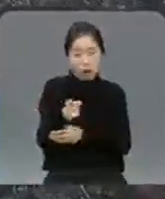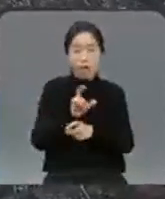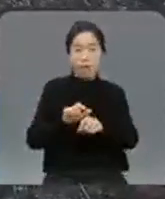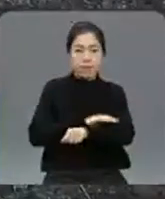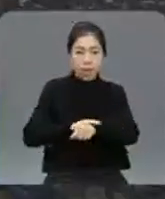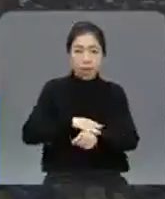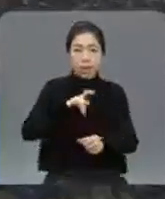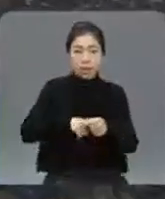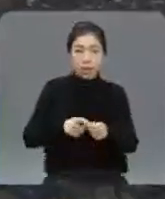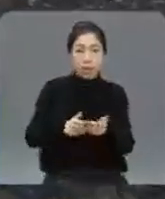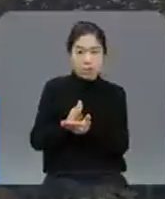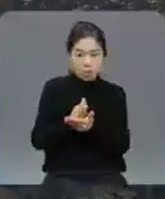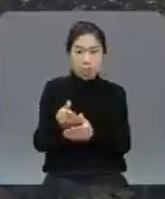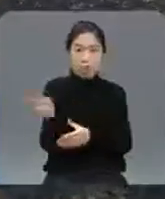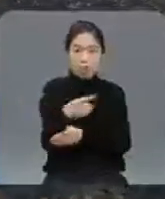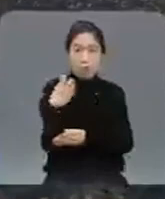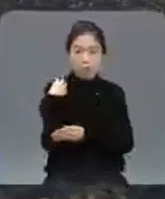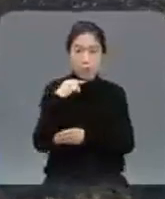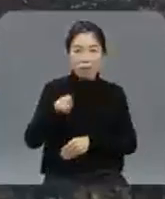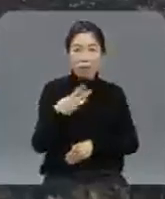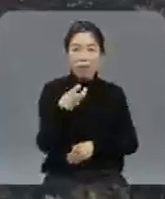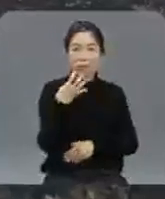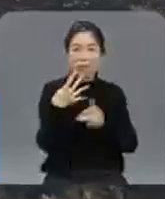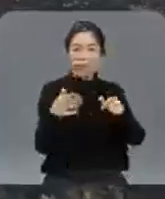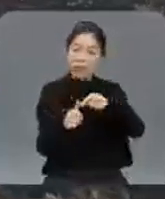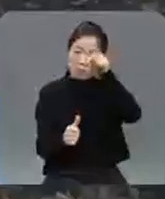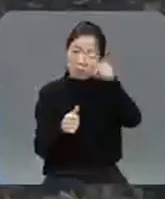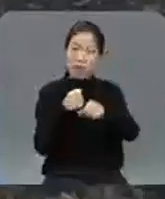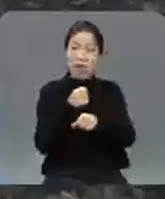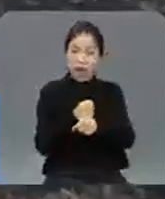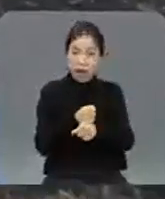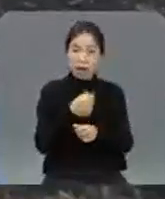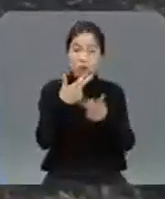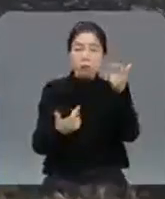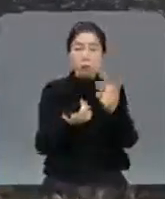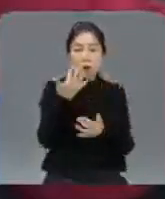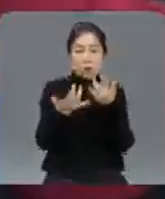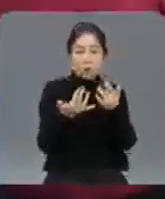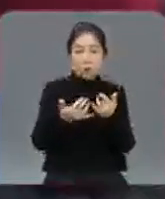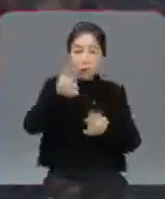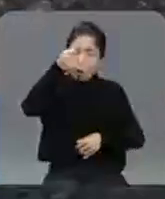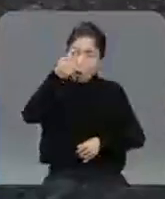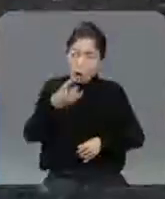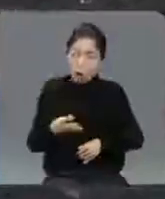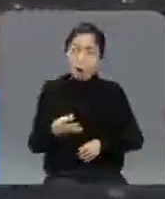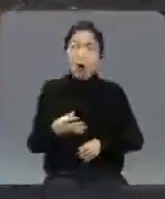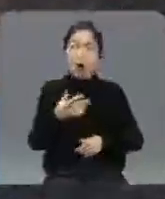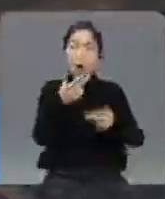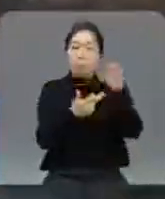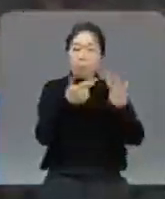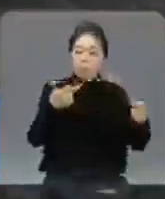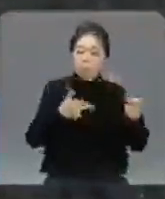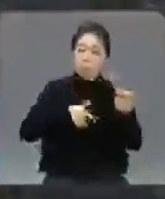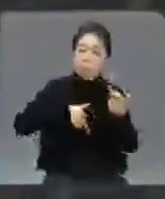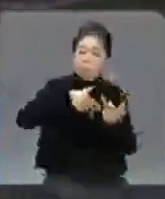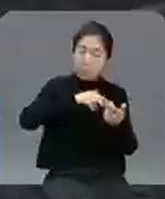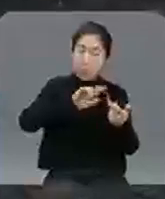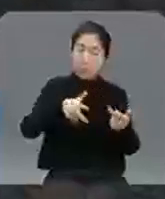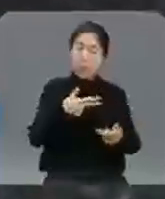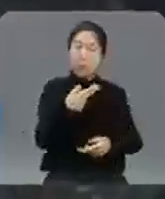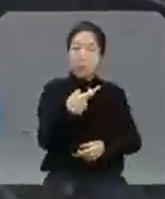산불 전문 예방 진화대 104명을 선발하고 하고 산불 발생 빈도가 높은 살림과 등산로